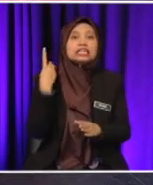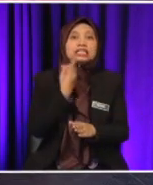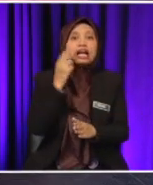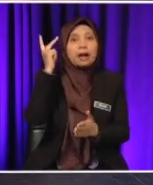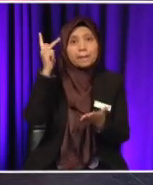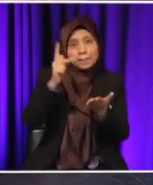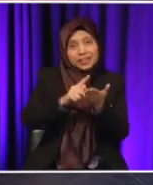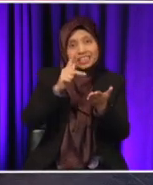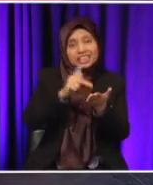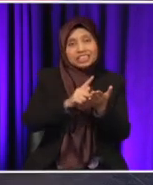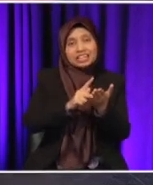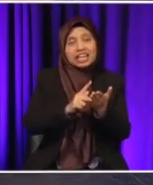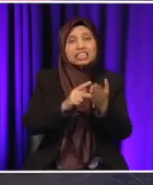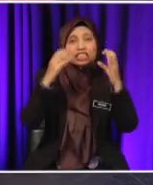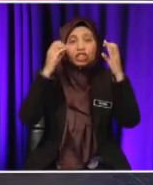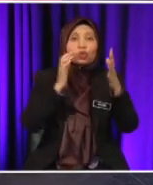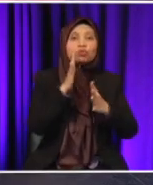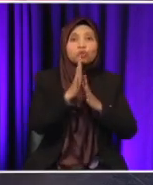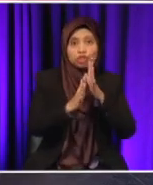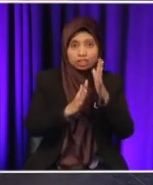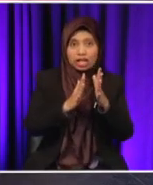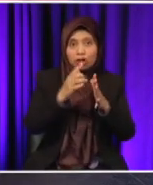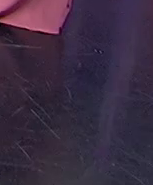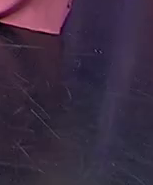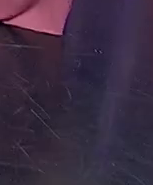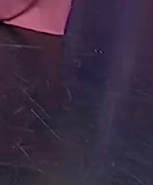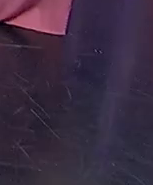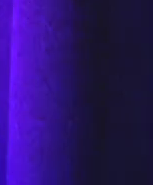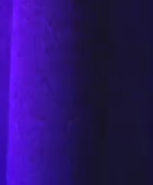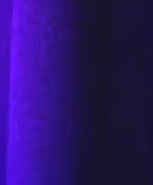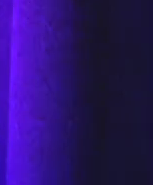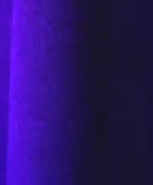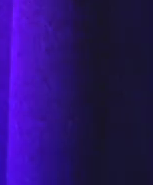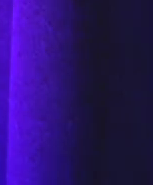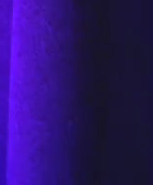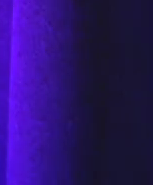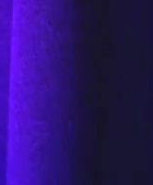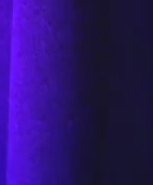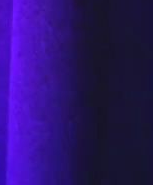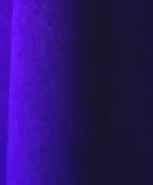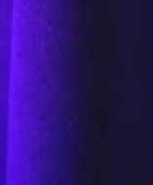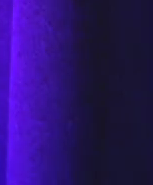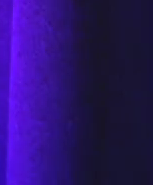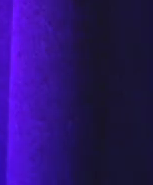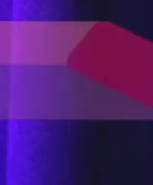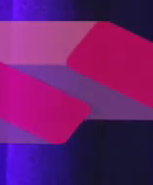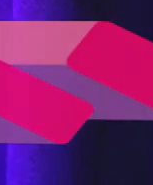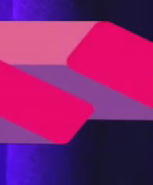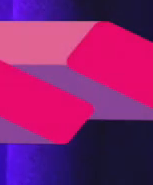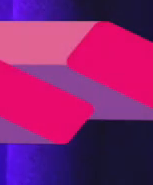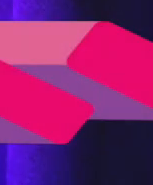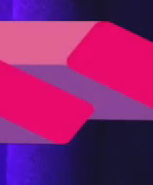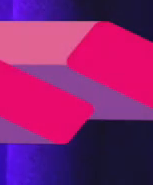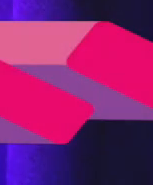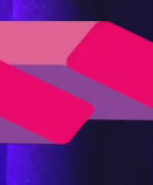guru-guru bahasa isyarat kita untuk hari ini kita bersama dengan Cik go azriana Mashuri dari sekolah kebangsaan pendidikan